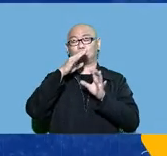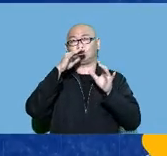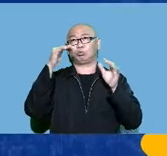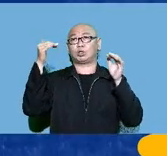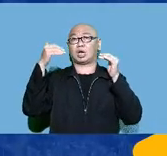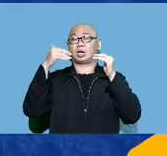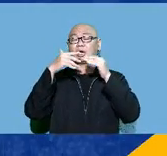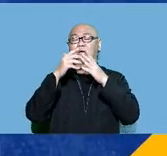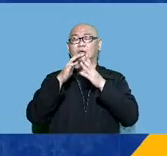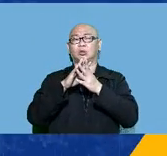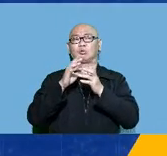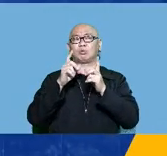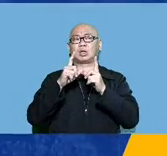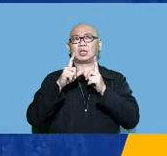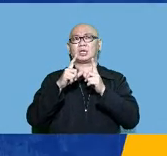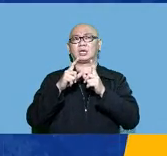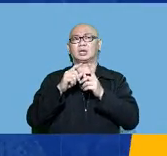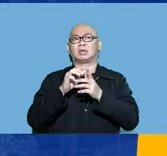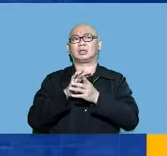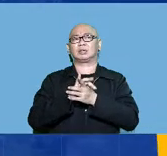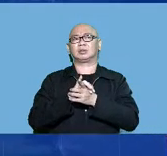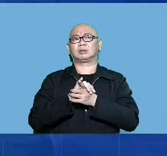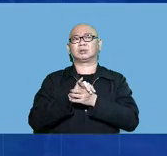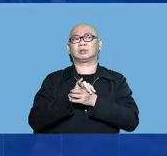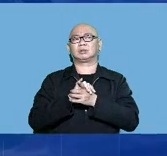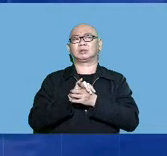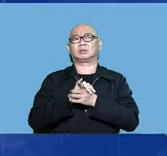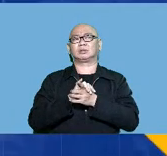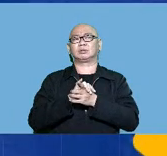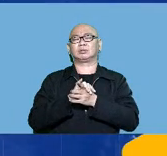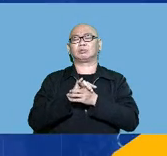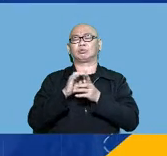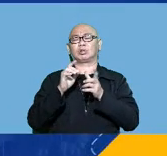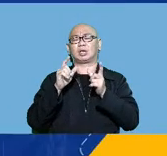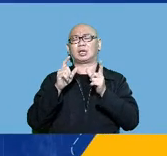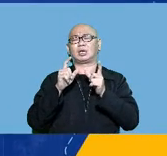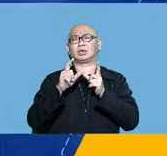wilayah developing. Wilayah developing adalah wilayah yang